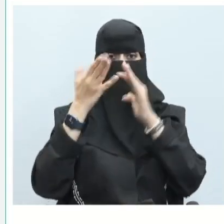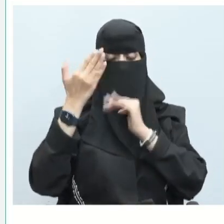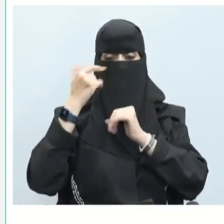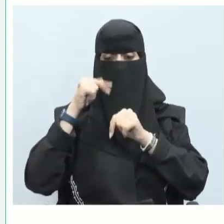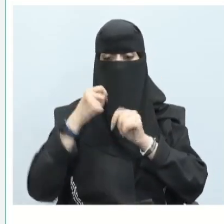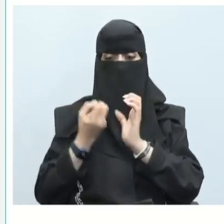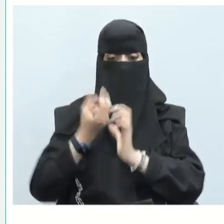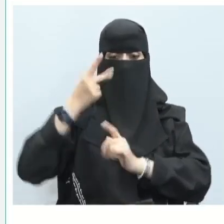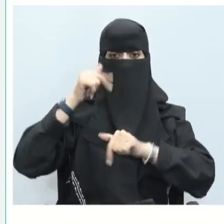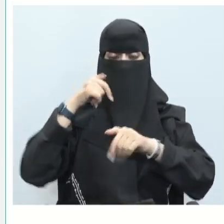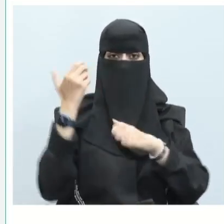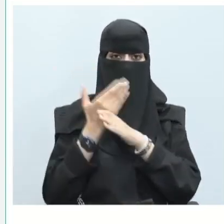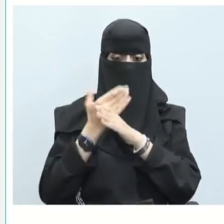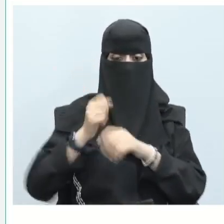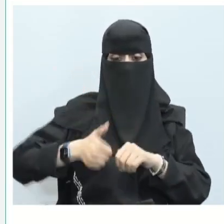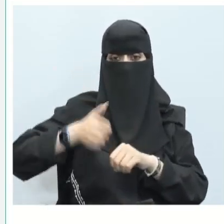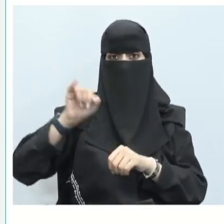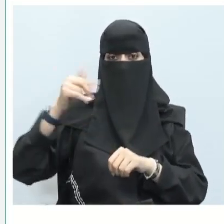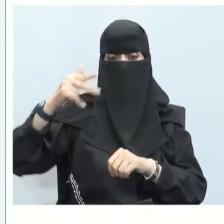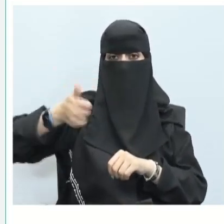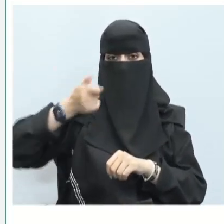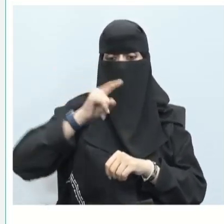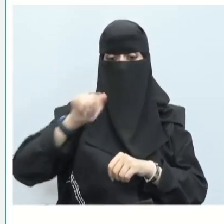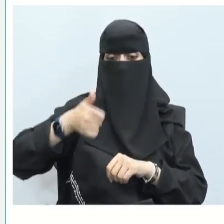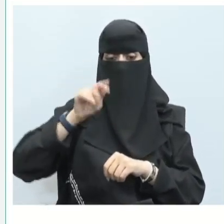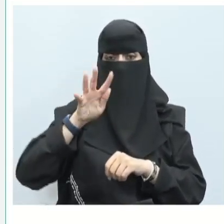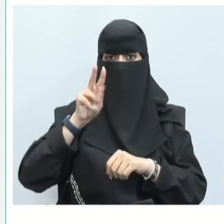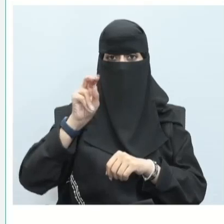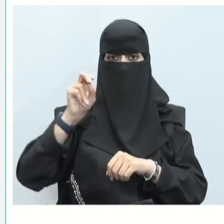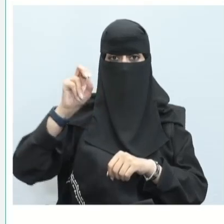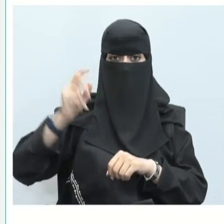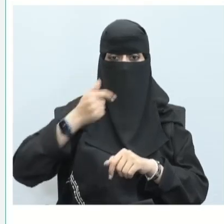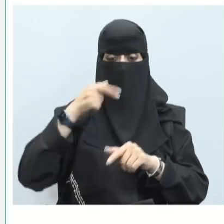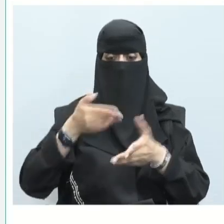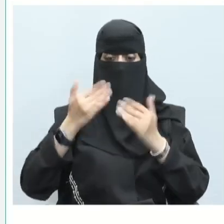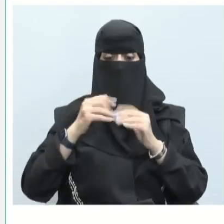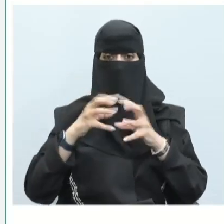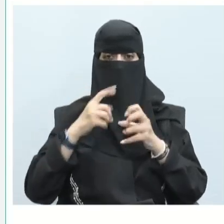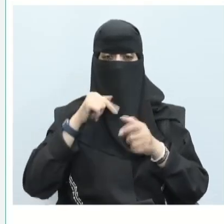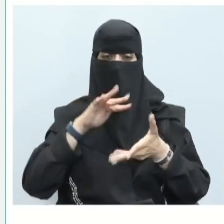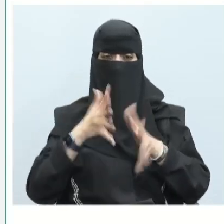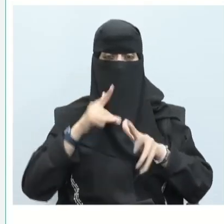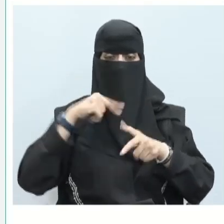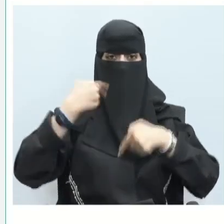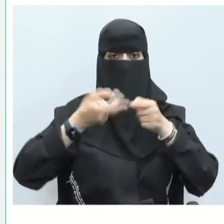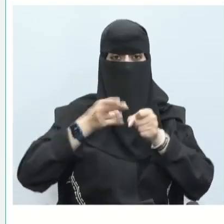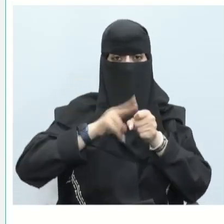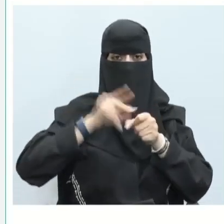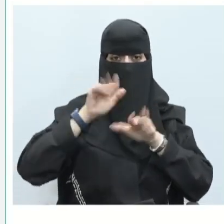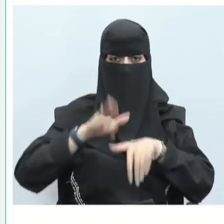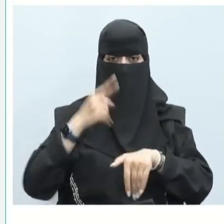اسباب مغالطات الاستقراء احلل بعض المغالطات المتكرره في